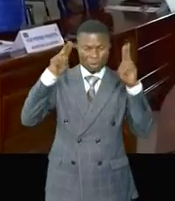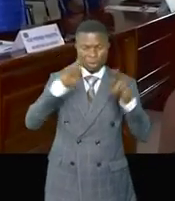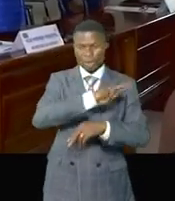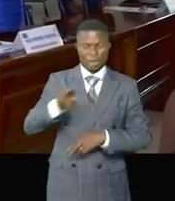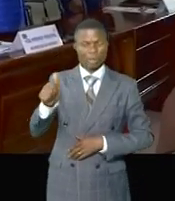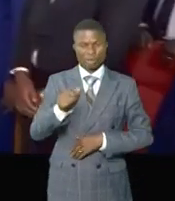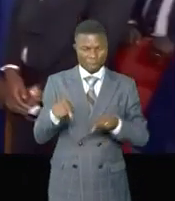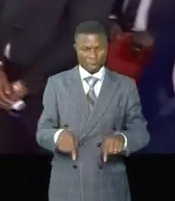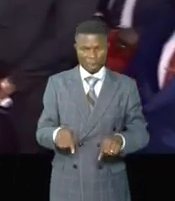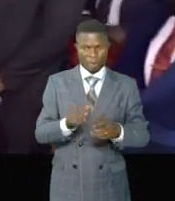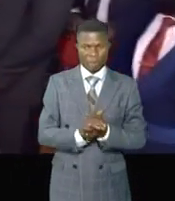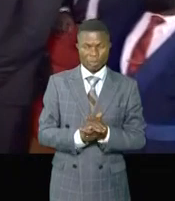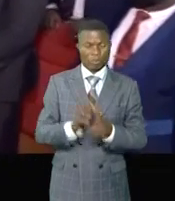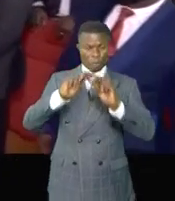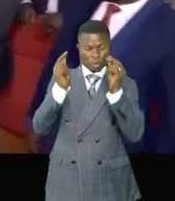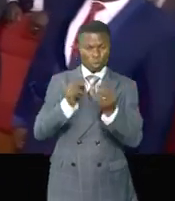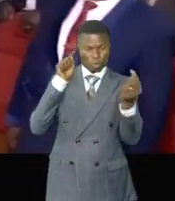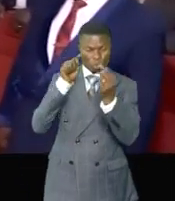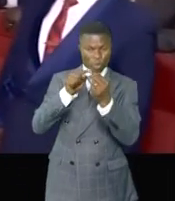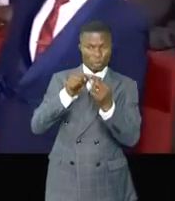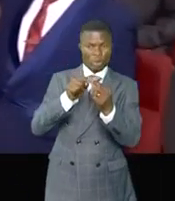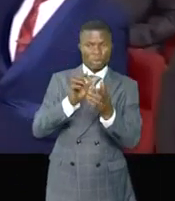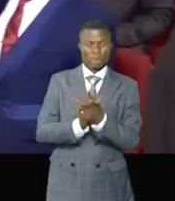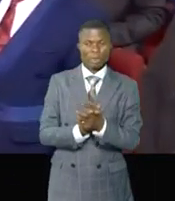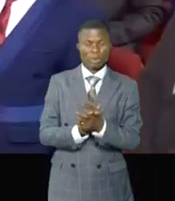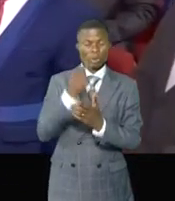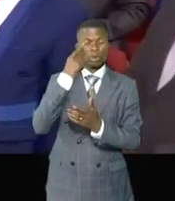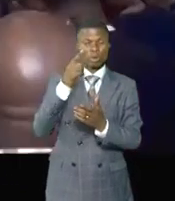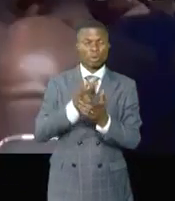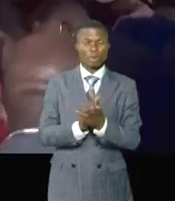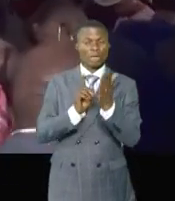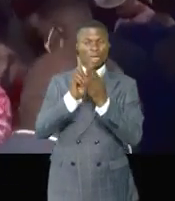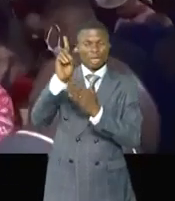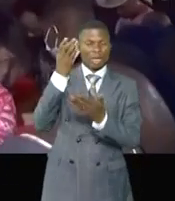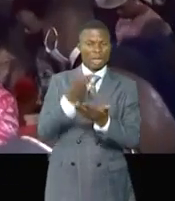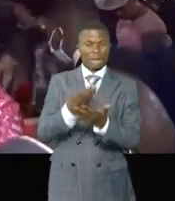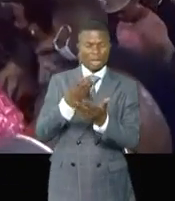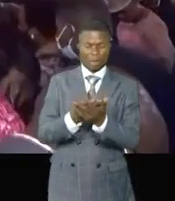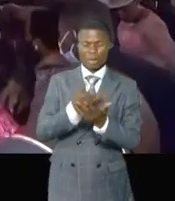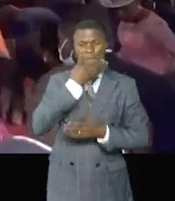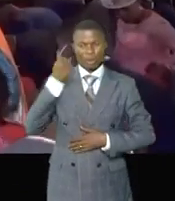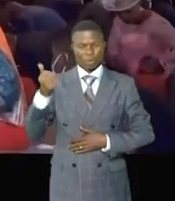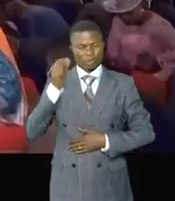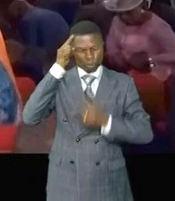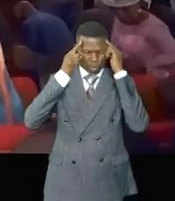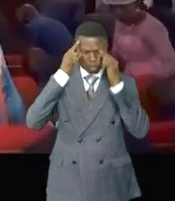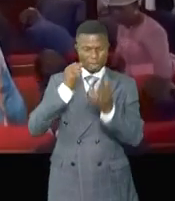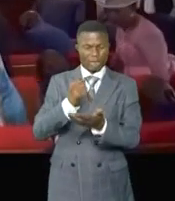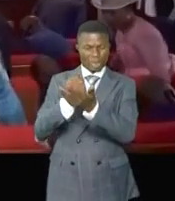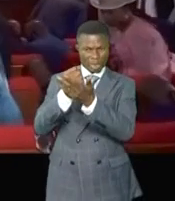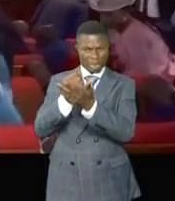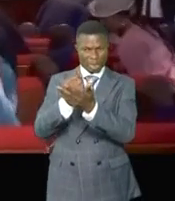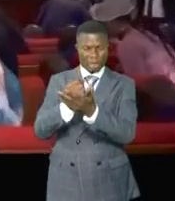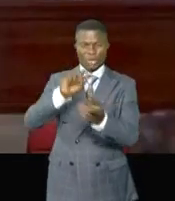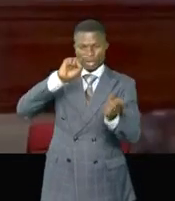2021. Et parmi ces objectifs, l'on note la migration vers les budgets programmes. Soucieux de faire aboutir les